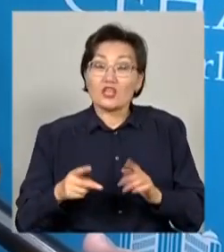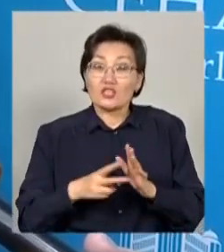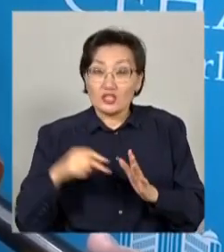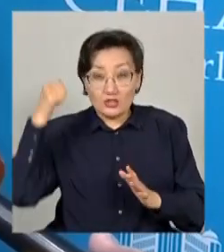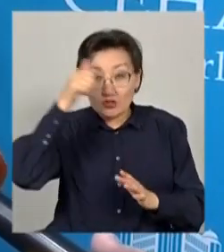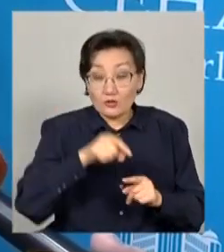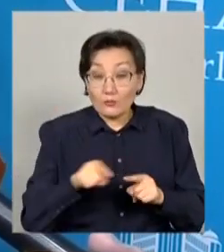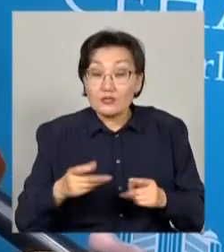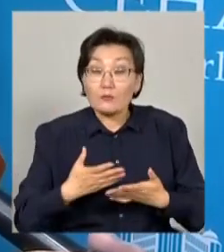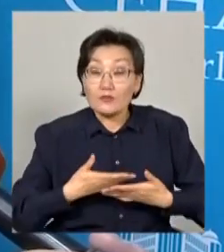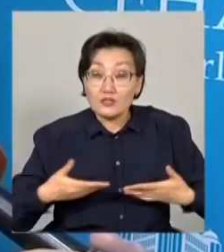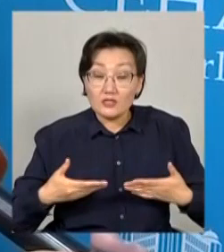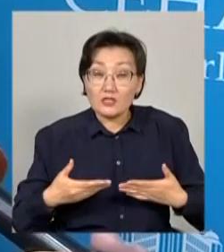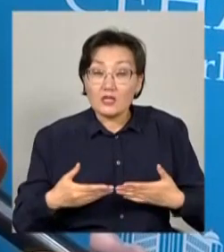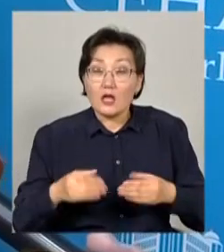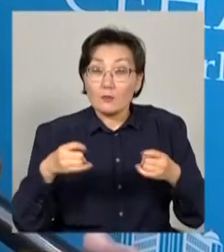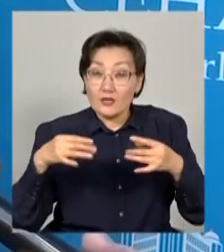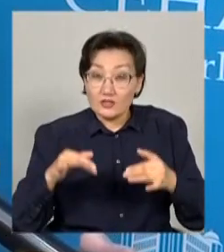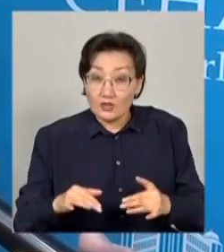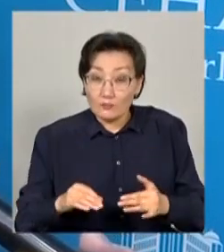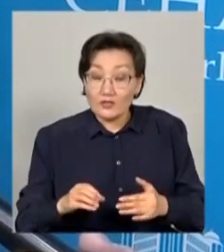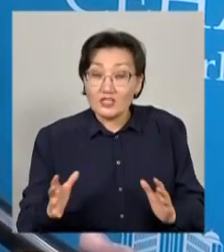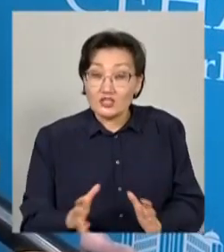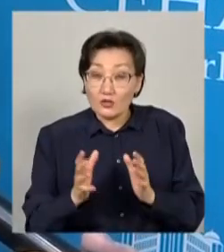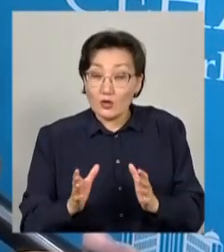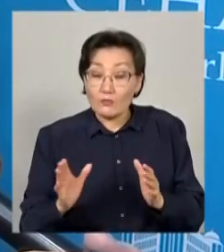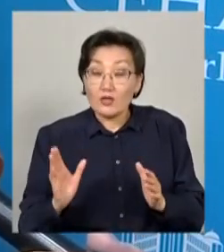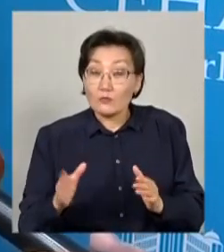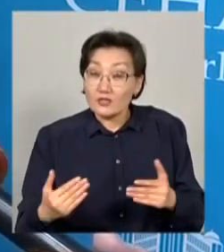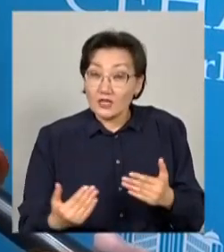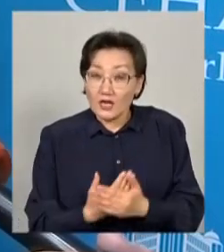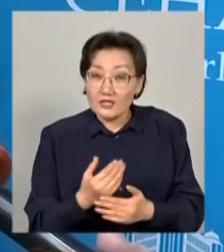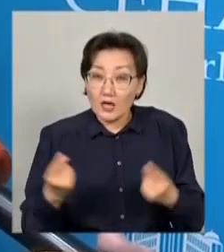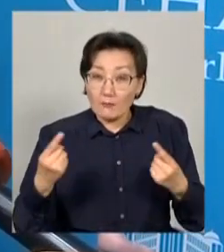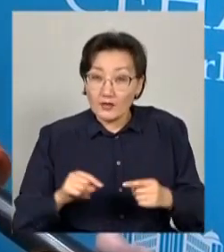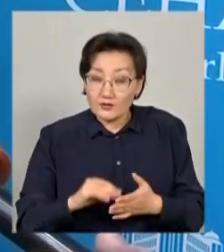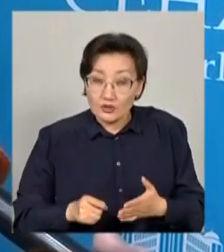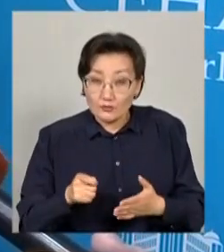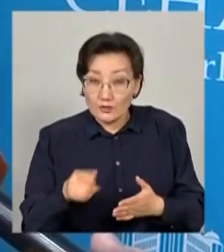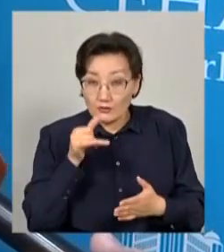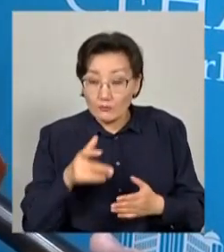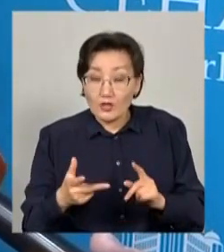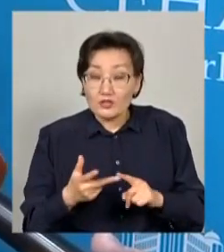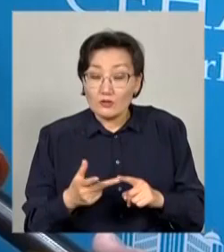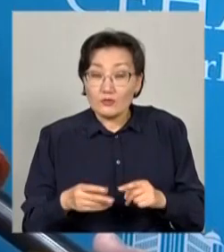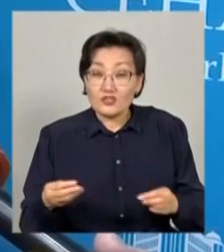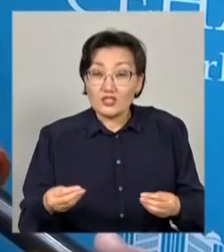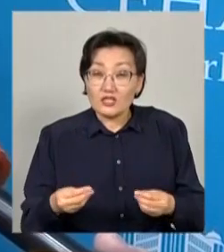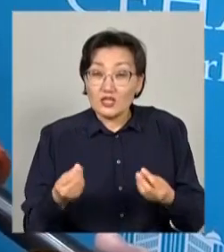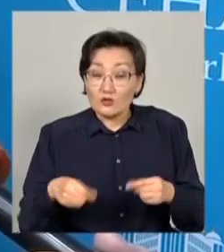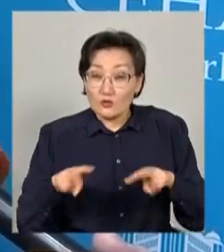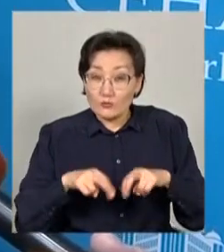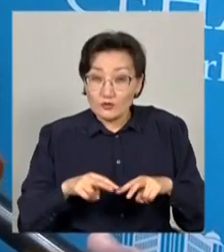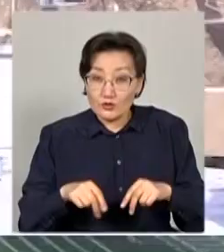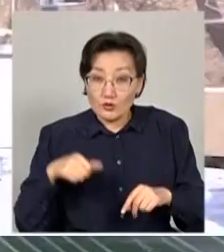ішінде олар біздің реестрда тұрады, және де қайта банкроттыққа арыз бере алмайды. Үшіншіден, қаржылық мониторинг 3 жыл